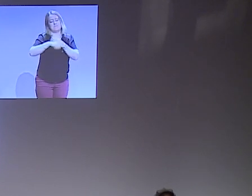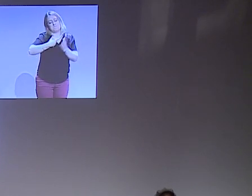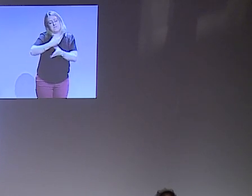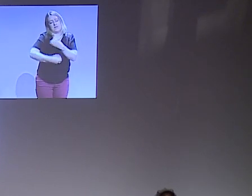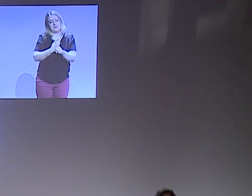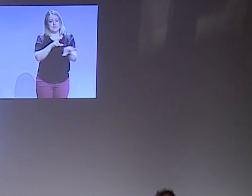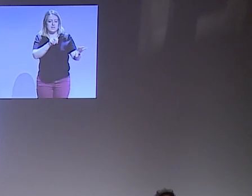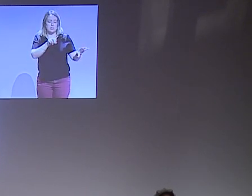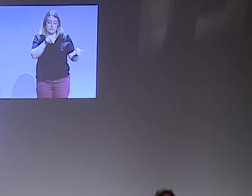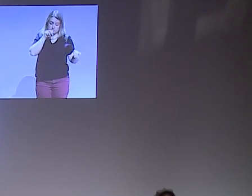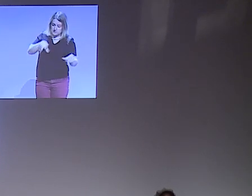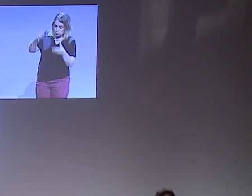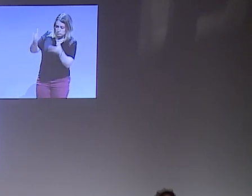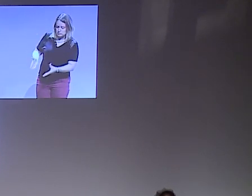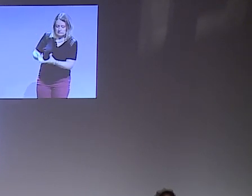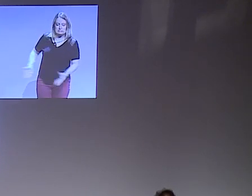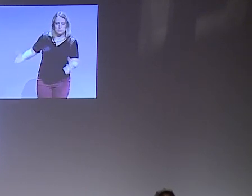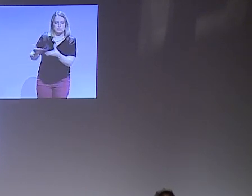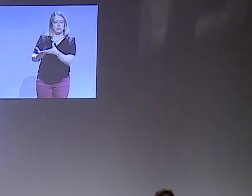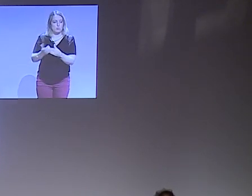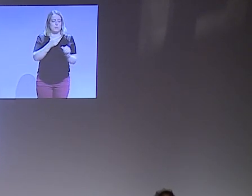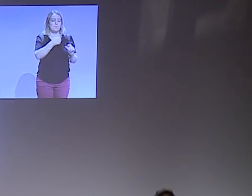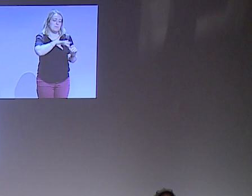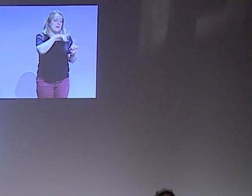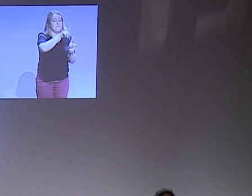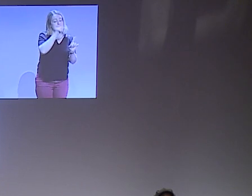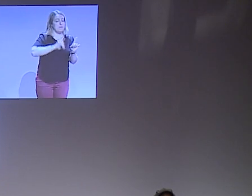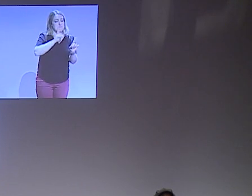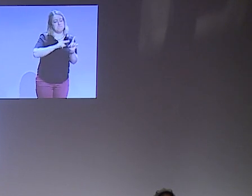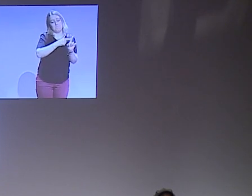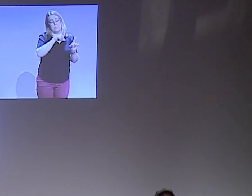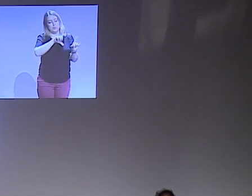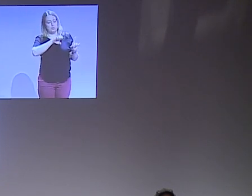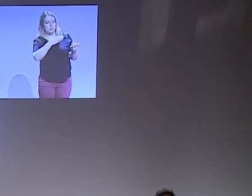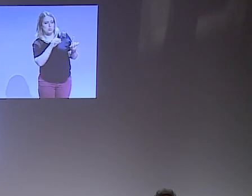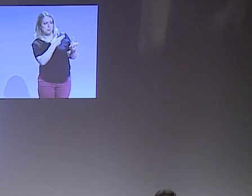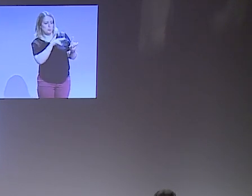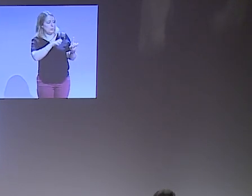Nathalie Millet-Lemoine, qui est elle-même adoptée et artiste, que vous connaissez, je crois.